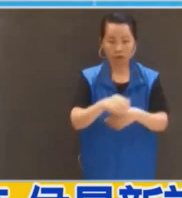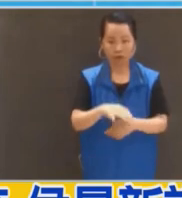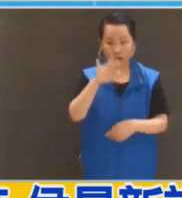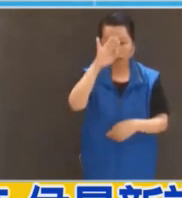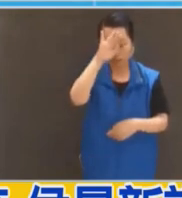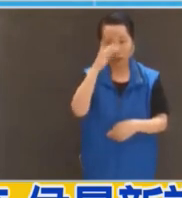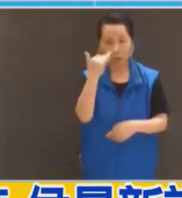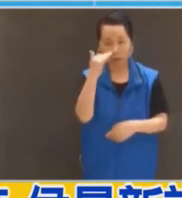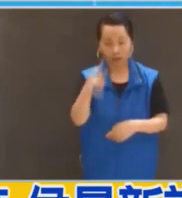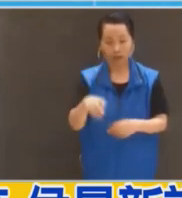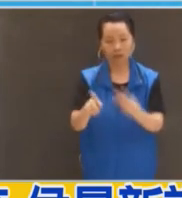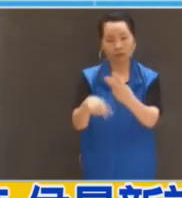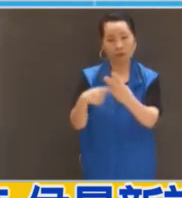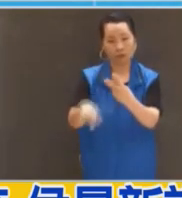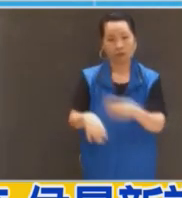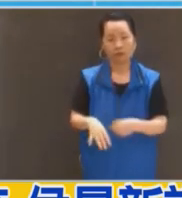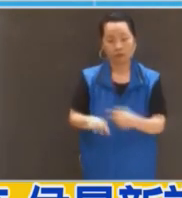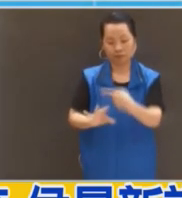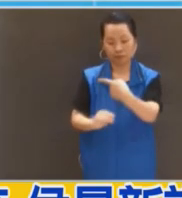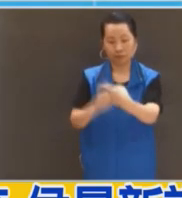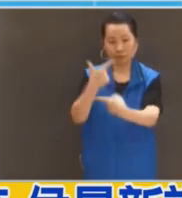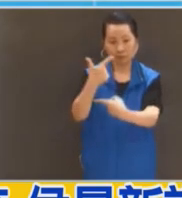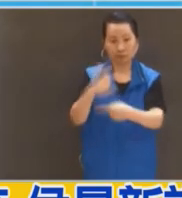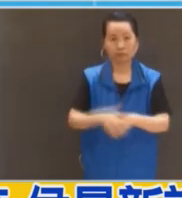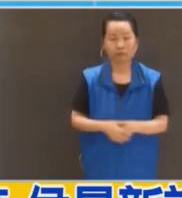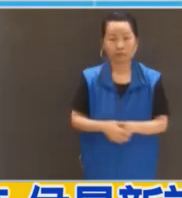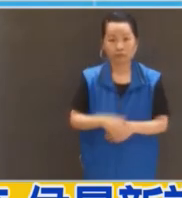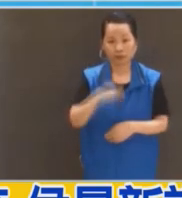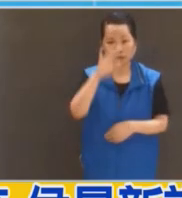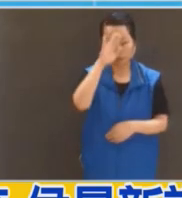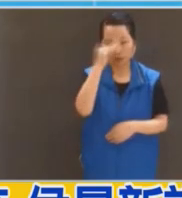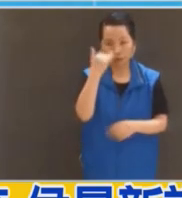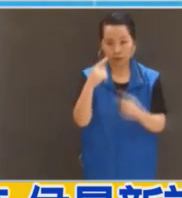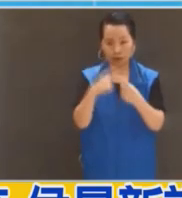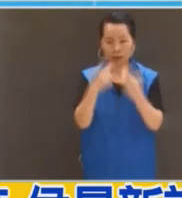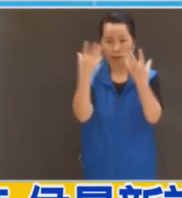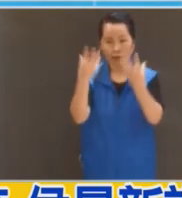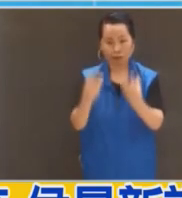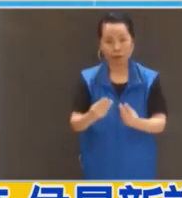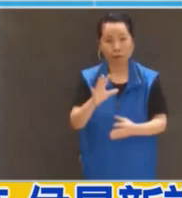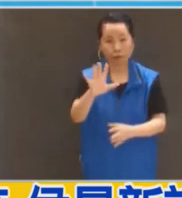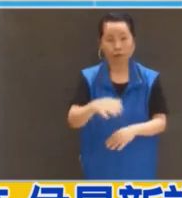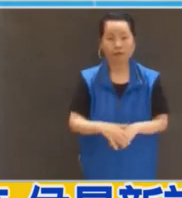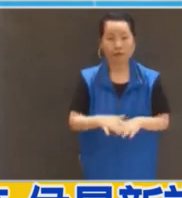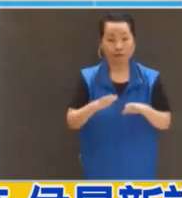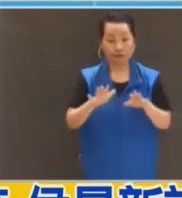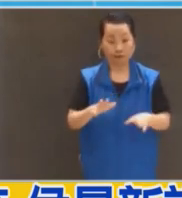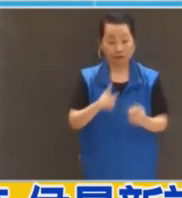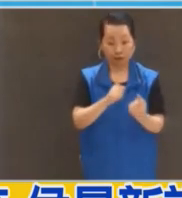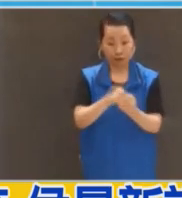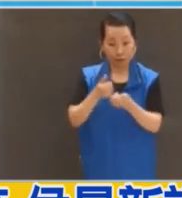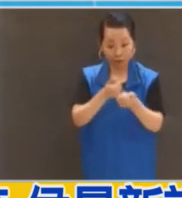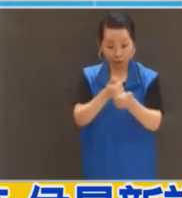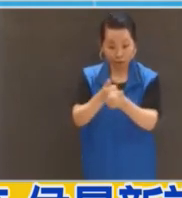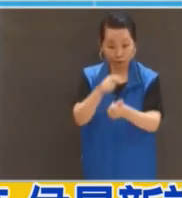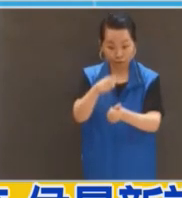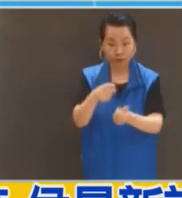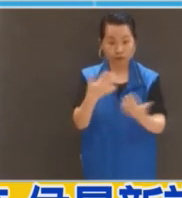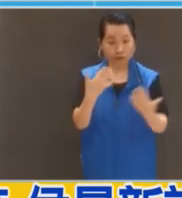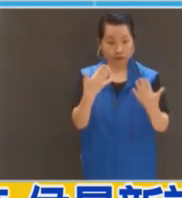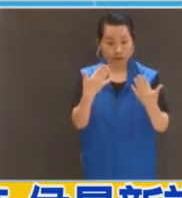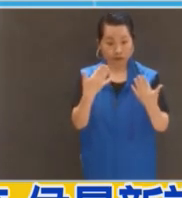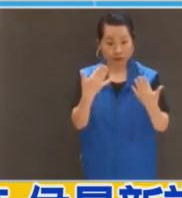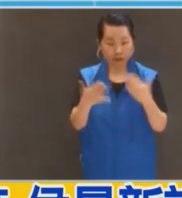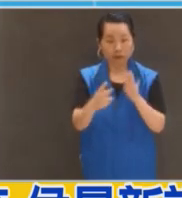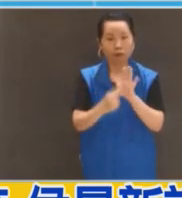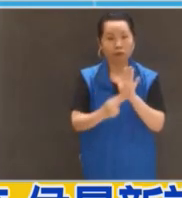占了3个人，6%。我们部分感染源越来越低。我今天特别把意调要非常的清楚给大家